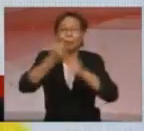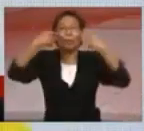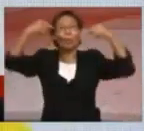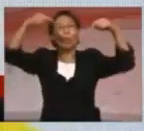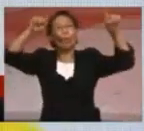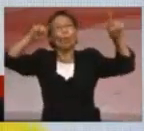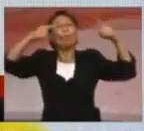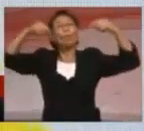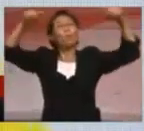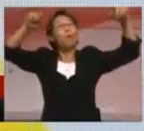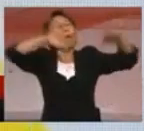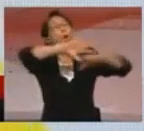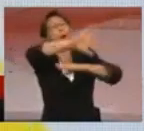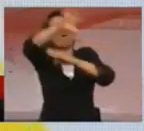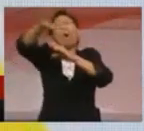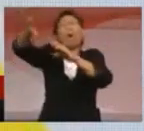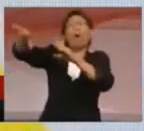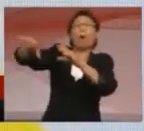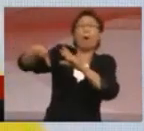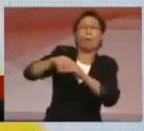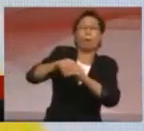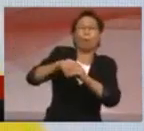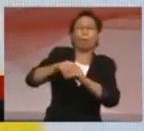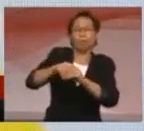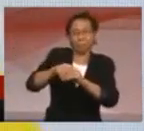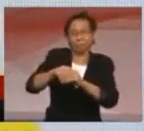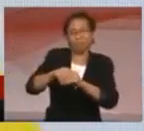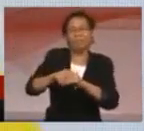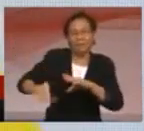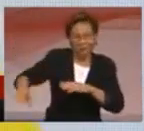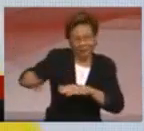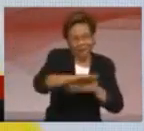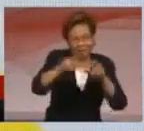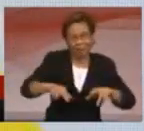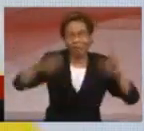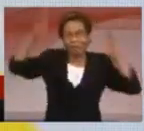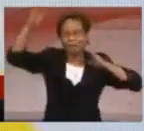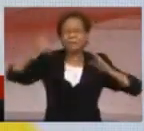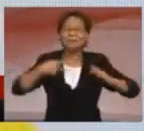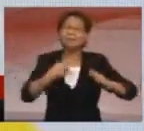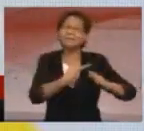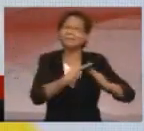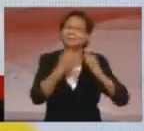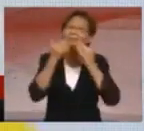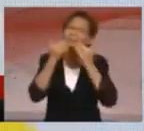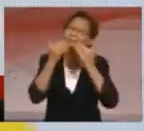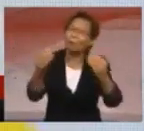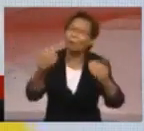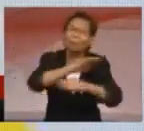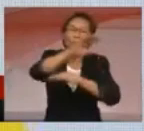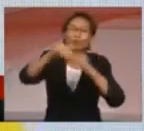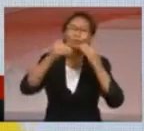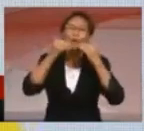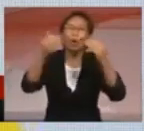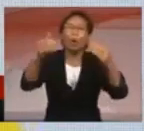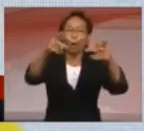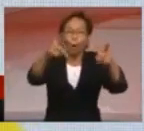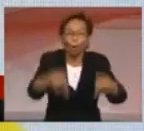yang menyeluruh dalam kalangan rakyat Malaysia kita. Kita berterima kasih kepada semua